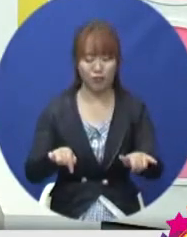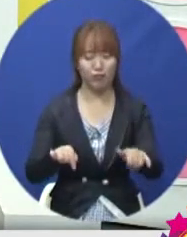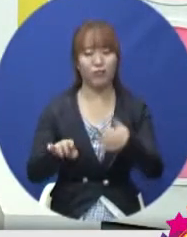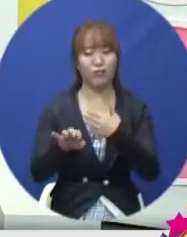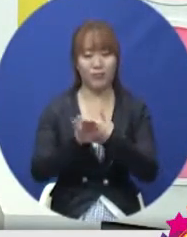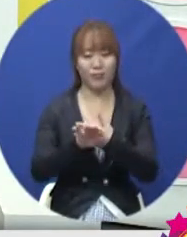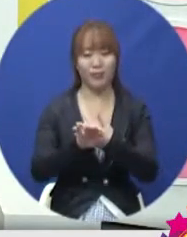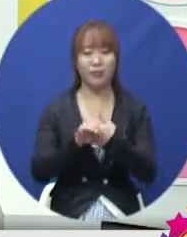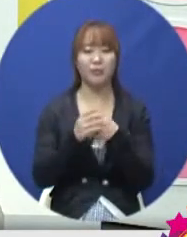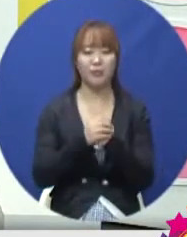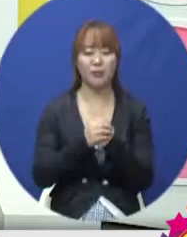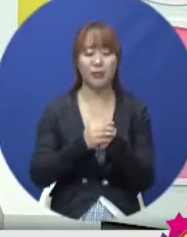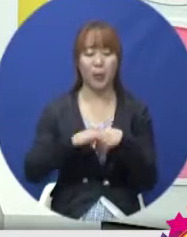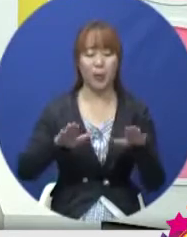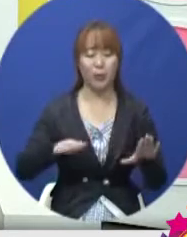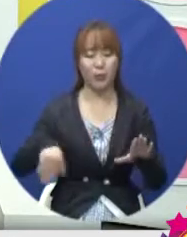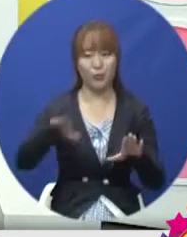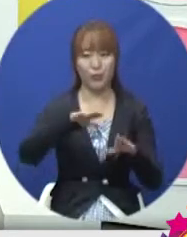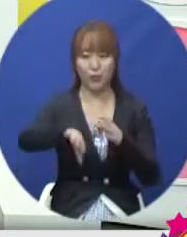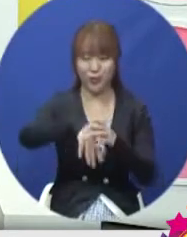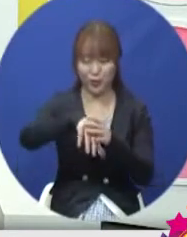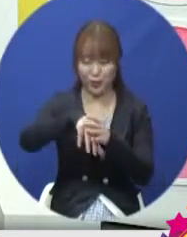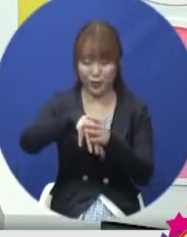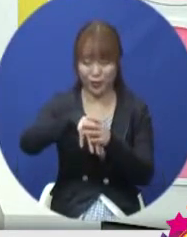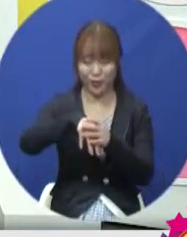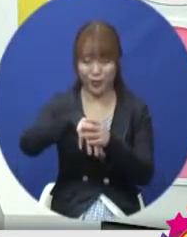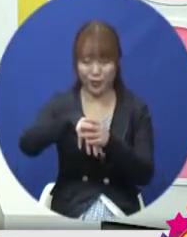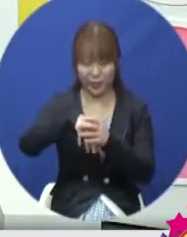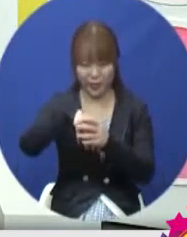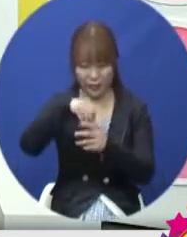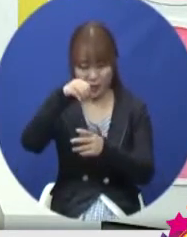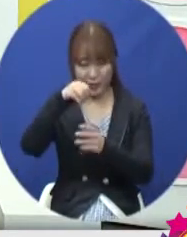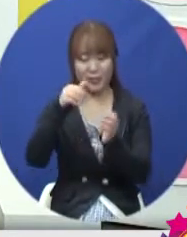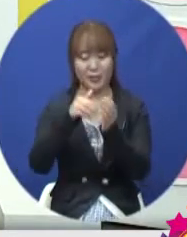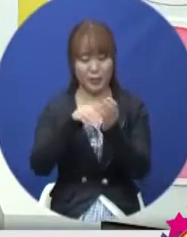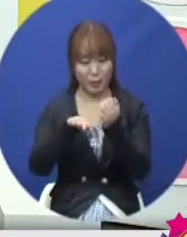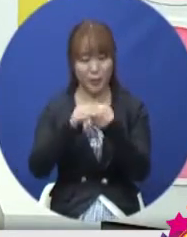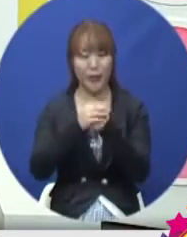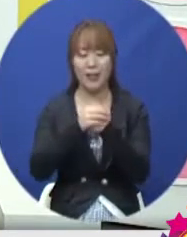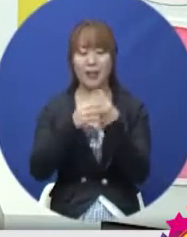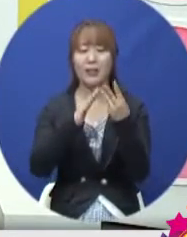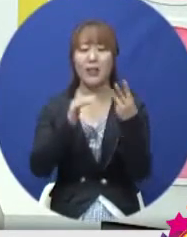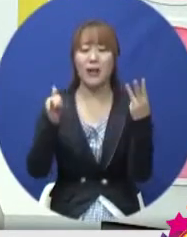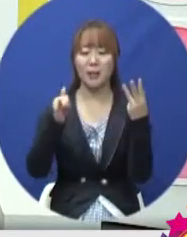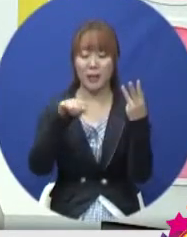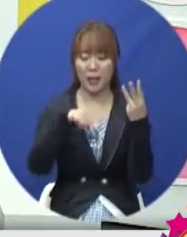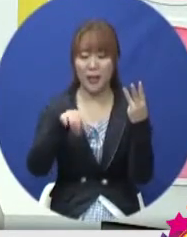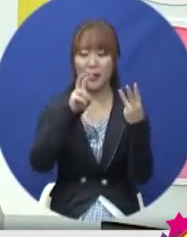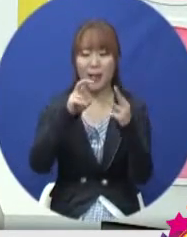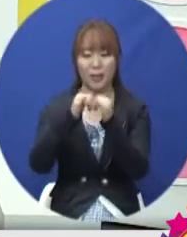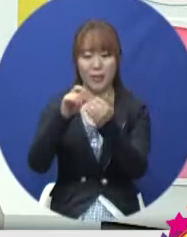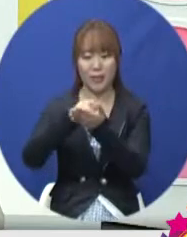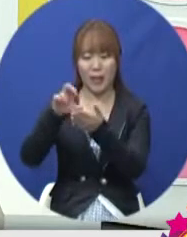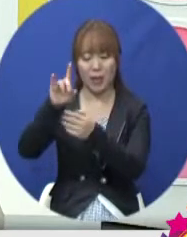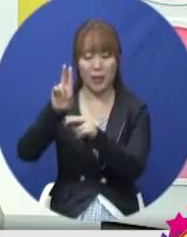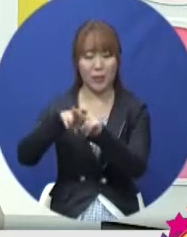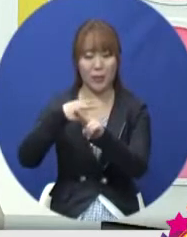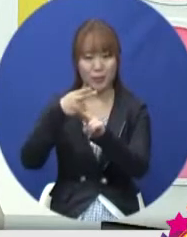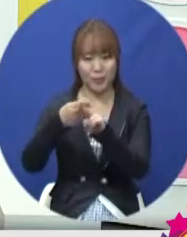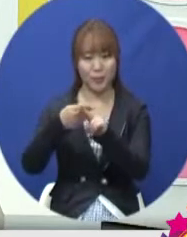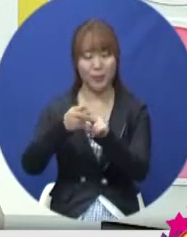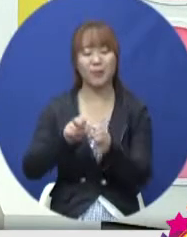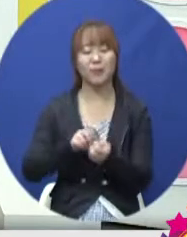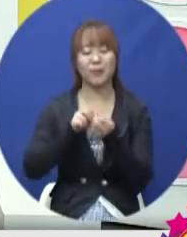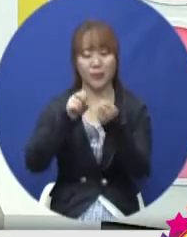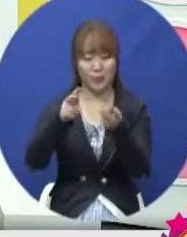수화기를 내려놓으시면은요. 오늘 또 네. 저희가 추첨을 하거든요. 네. 추첨을 통해서 먼저 3분을 뽑아서 MC들의 정성과